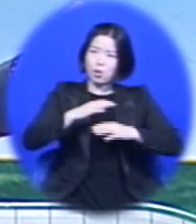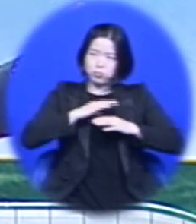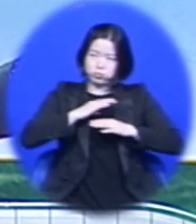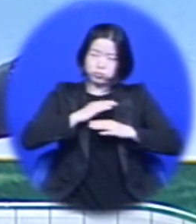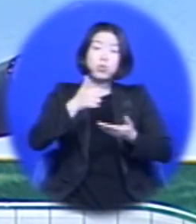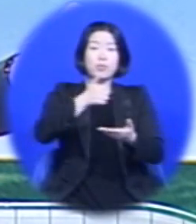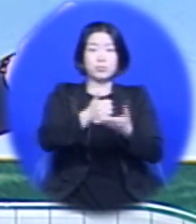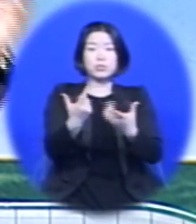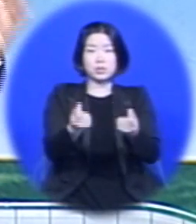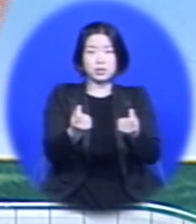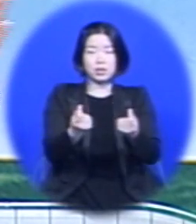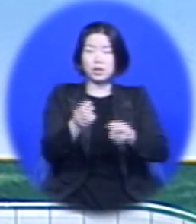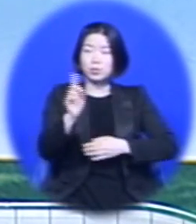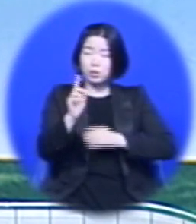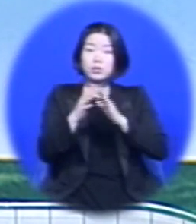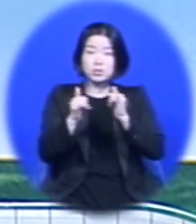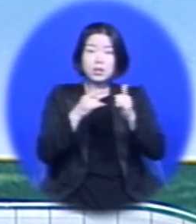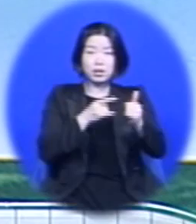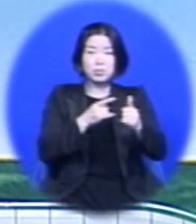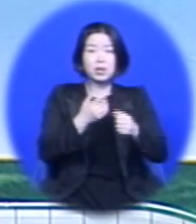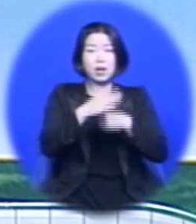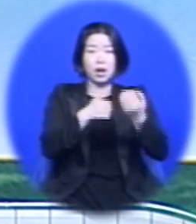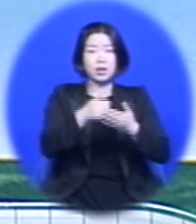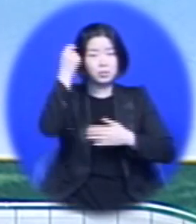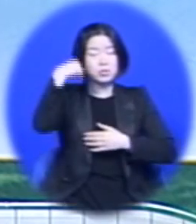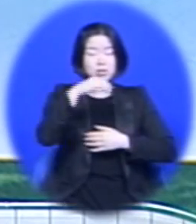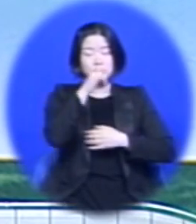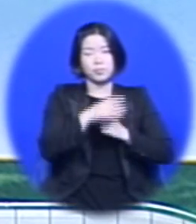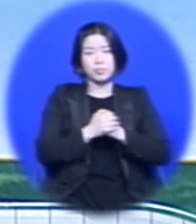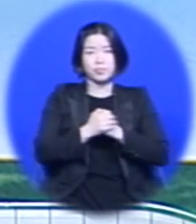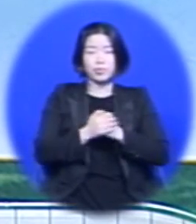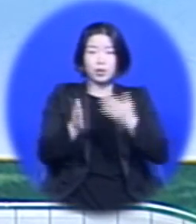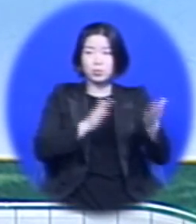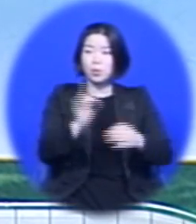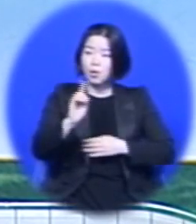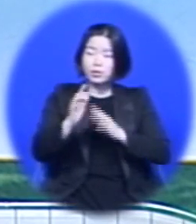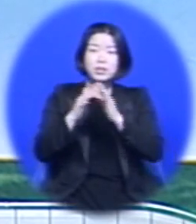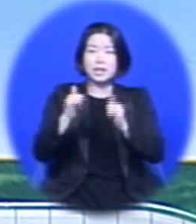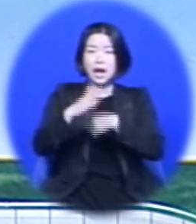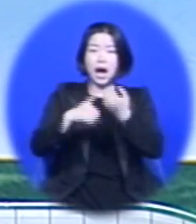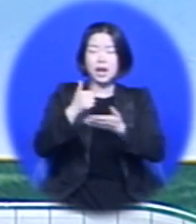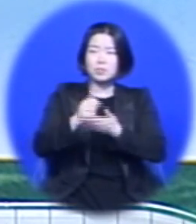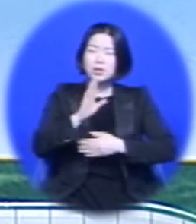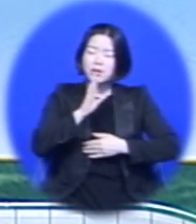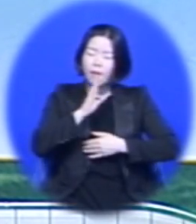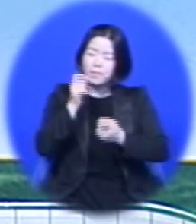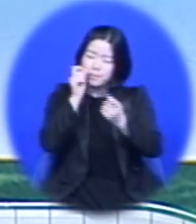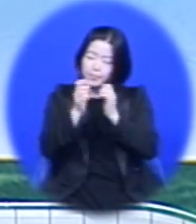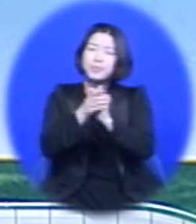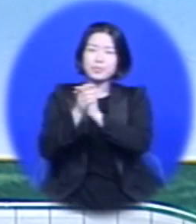무서운 분입니다. 어떤 사람에게는 그렇습니다. 또 어떤 사람에게는 하나님은 아주 친밀하신